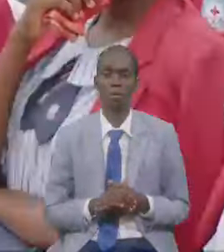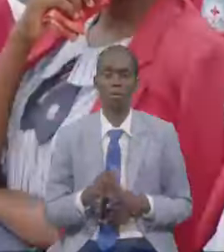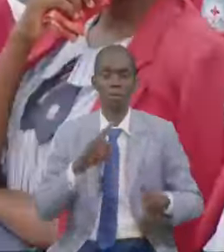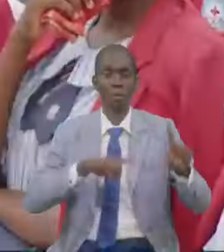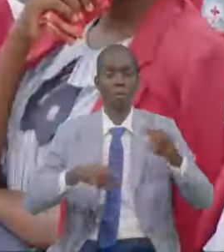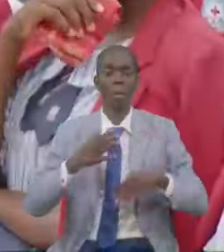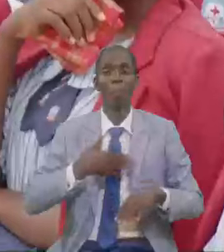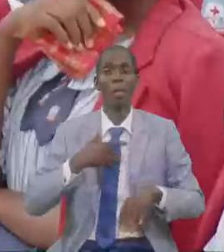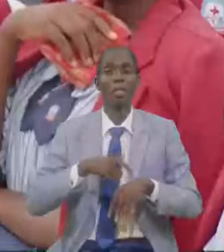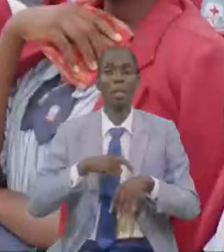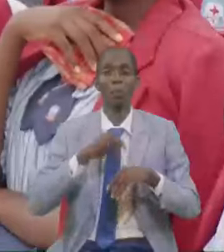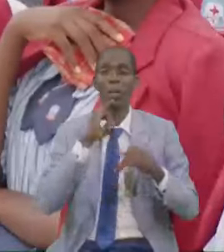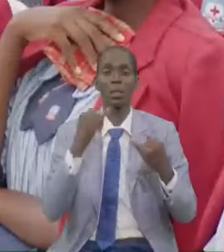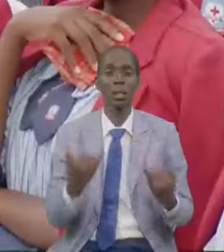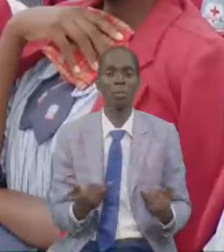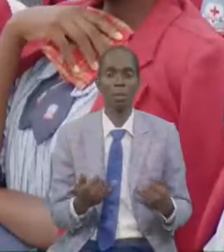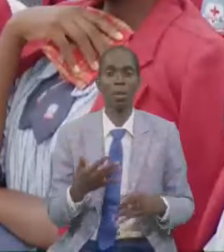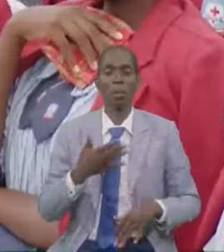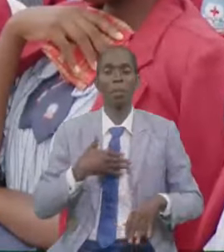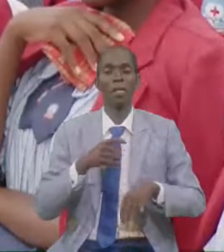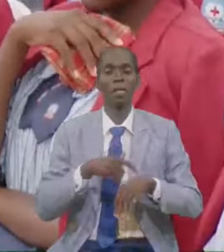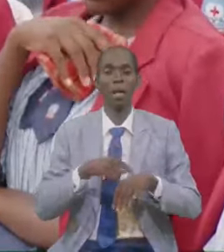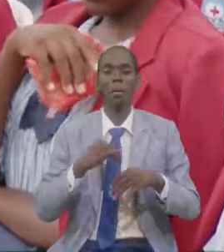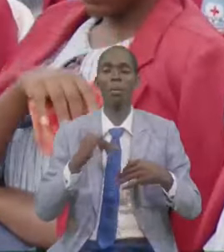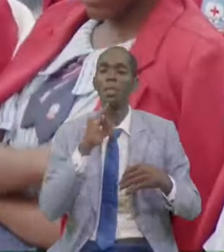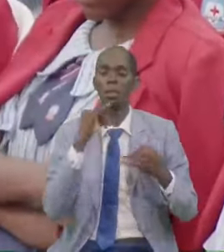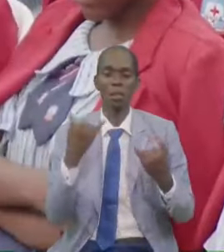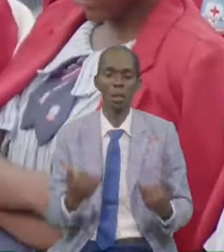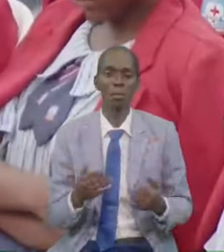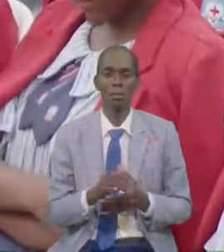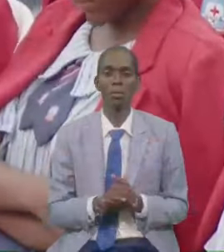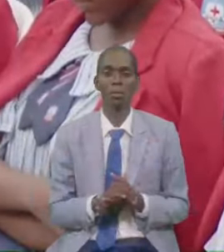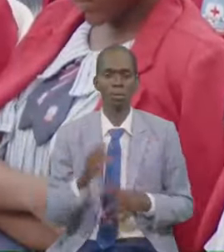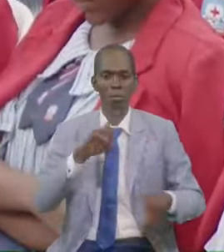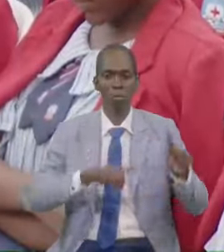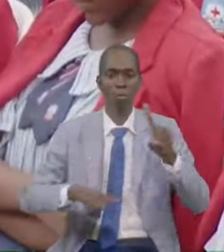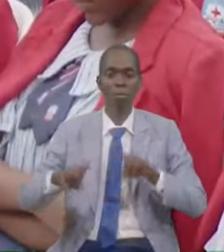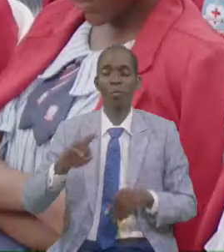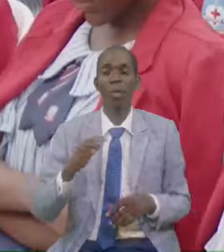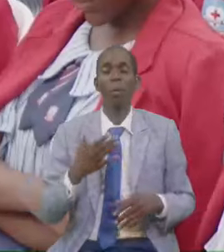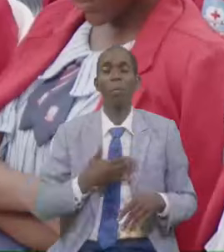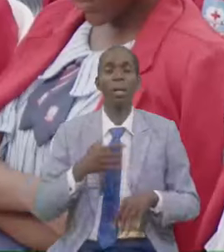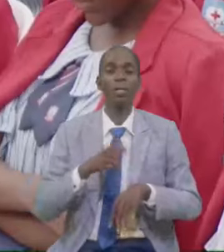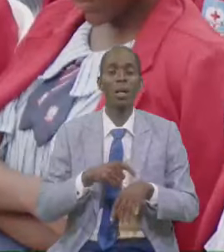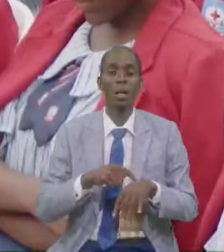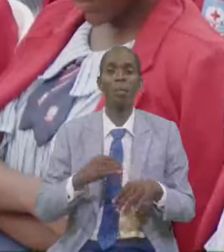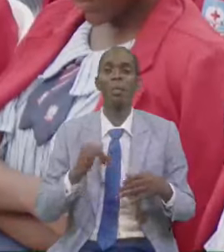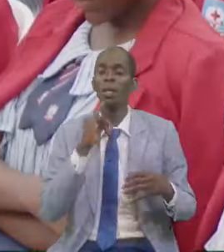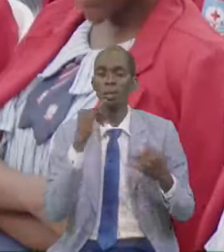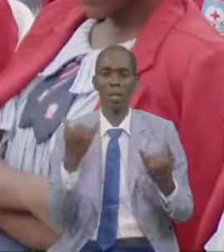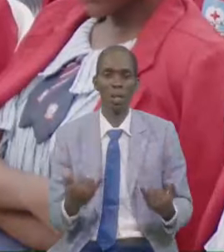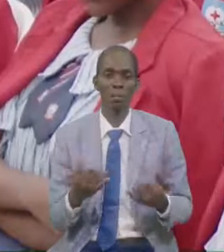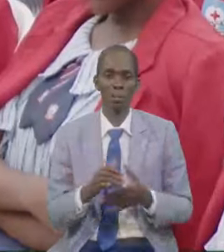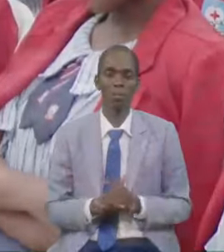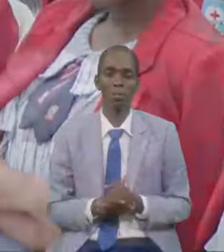సమయం వచ్చింది. My time has come. నా సమయం వచ్చింది. Can you say that my time has come? మీరందరూ ఒకసారి ఇలా చేయి పైకి చాపండి,